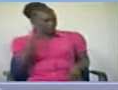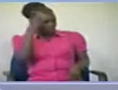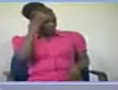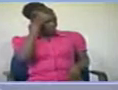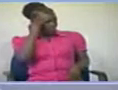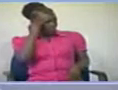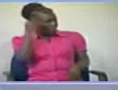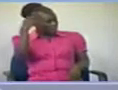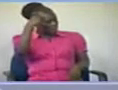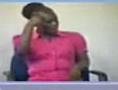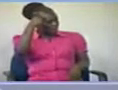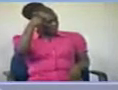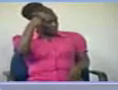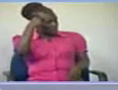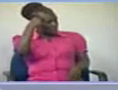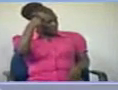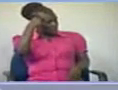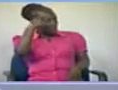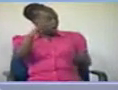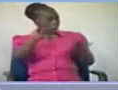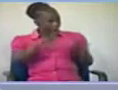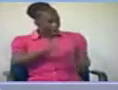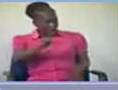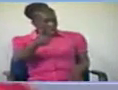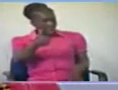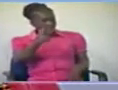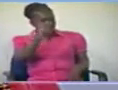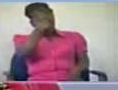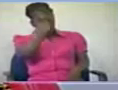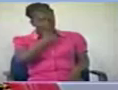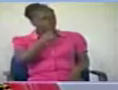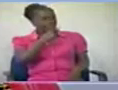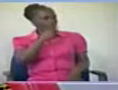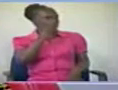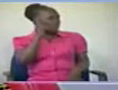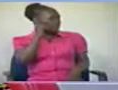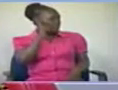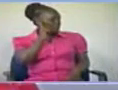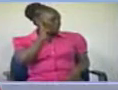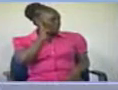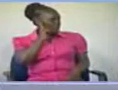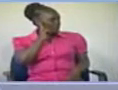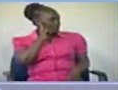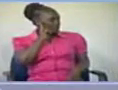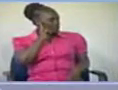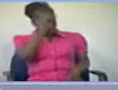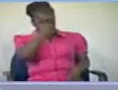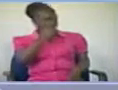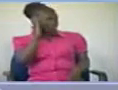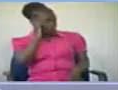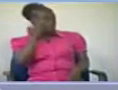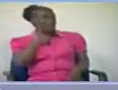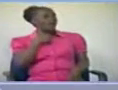ya kiakili, wale deaf blind, kuna watoto ambao hawezi, hawana uwezo wa kuona na hawana uwezo wa kusikia. Kuna